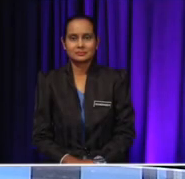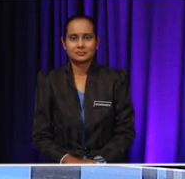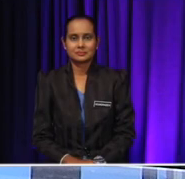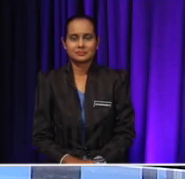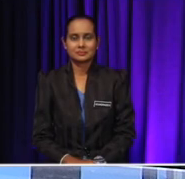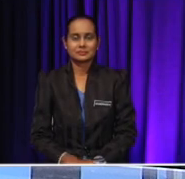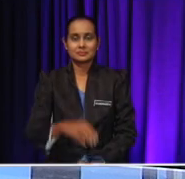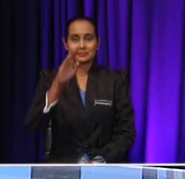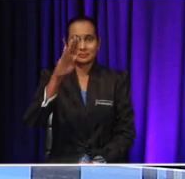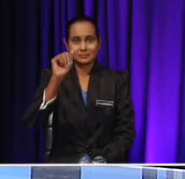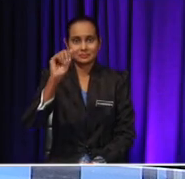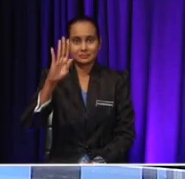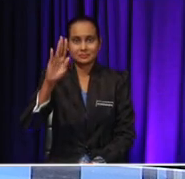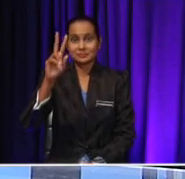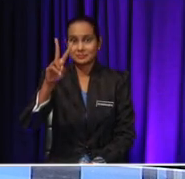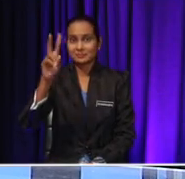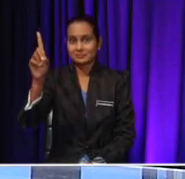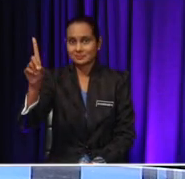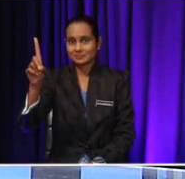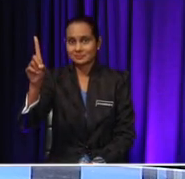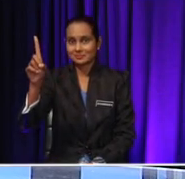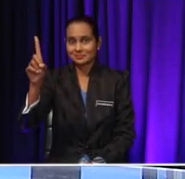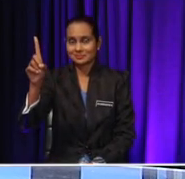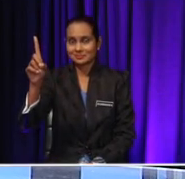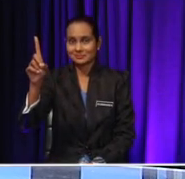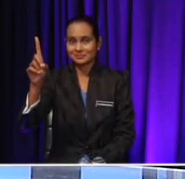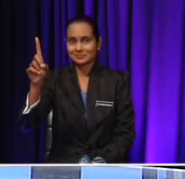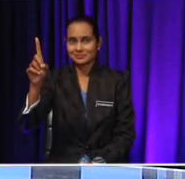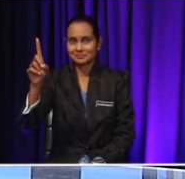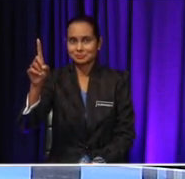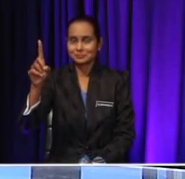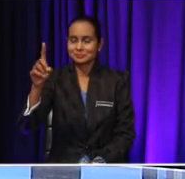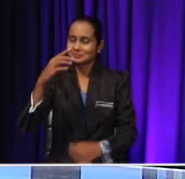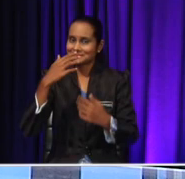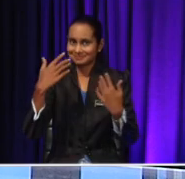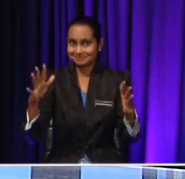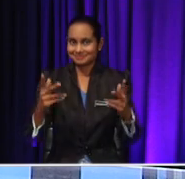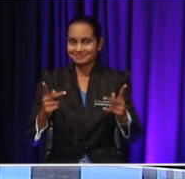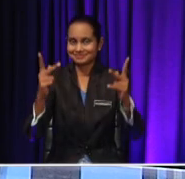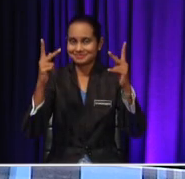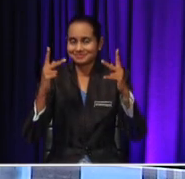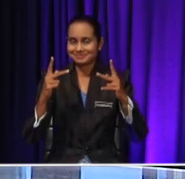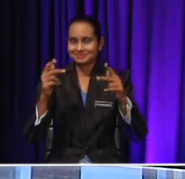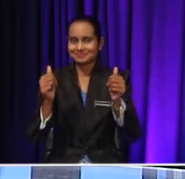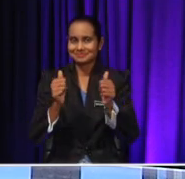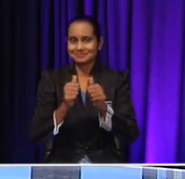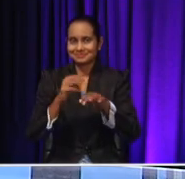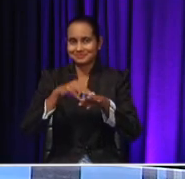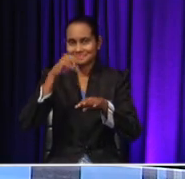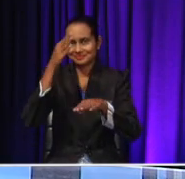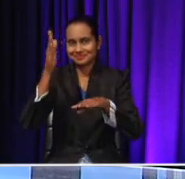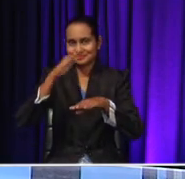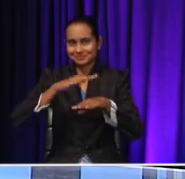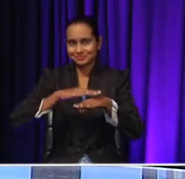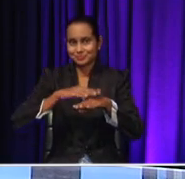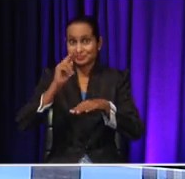bab 21 Hahaha malahnya kita pernah kembali dalam rangka atas bersama dengan saya Akma Nazi